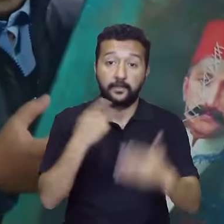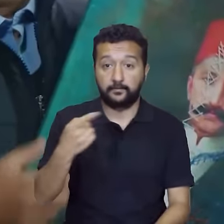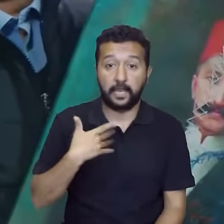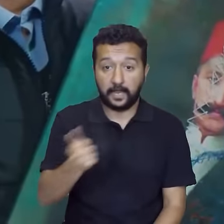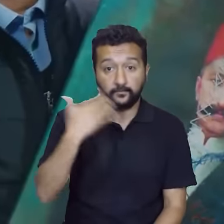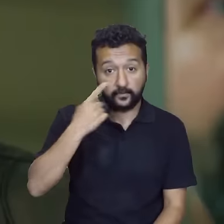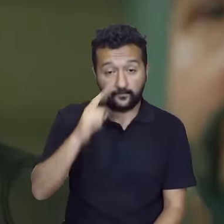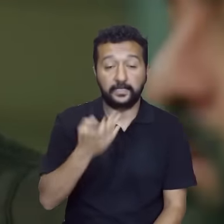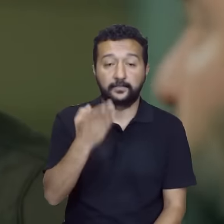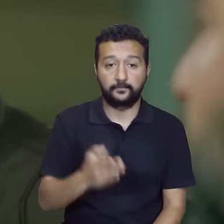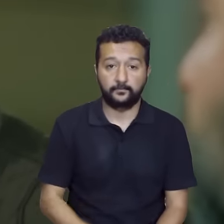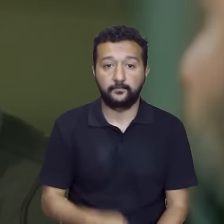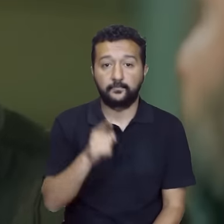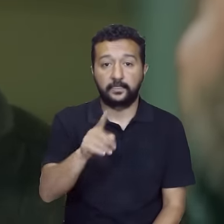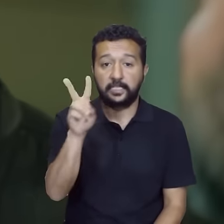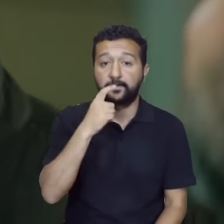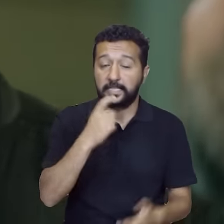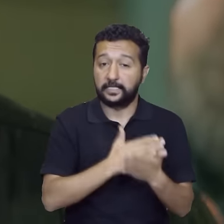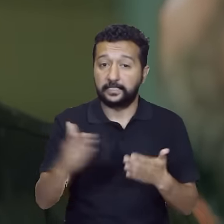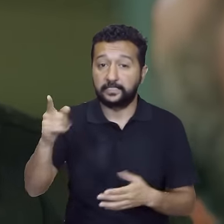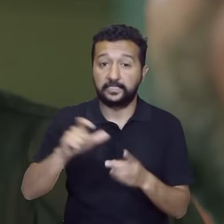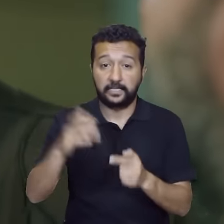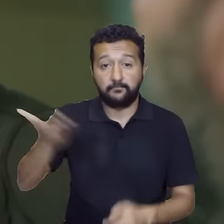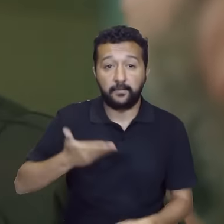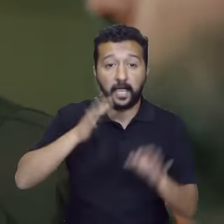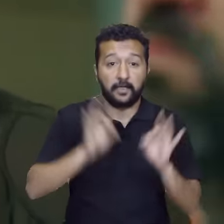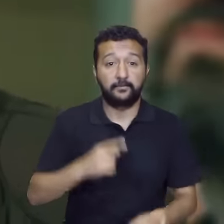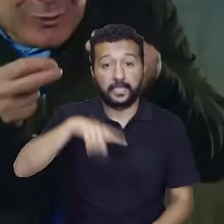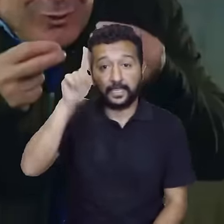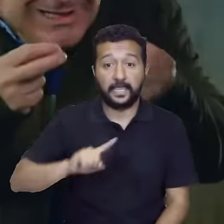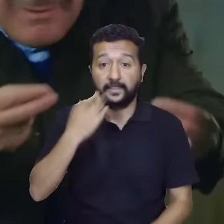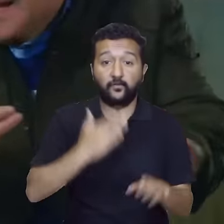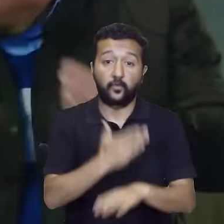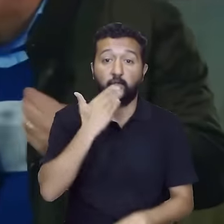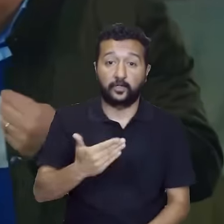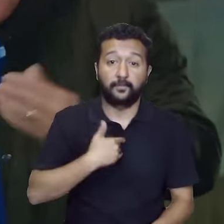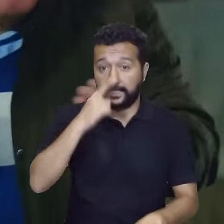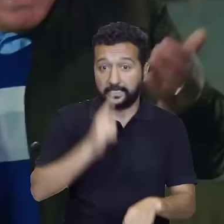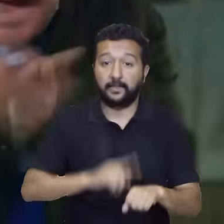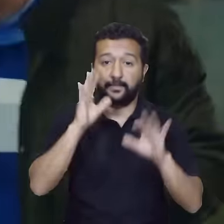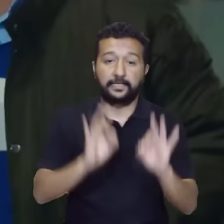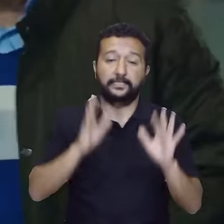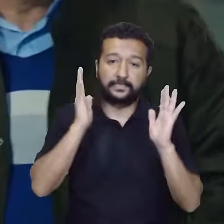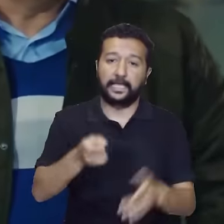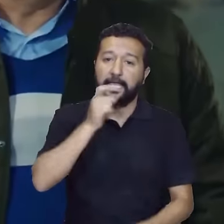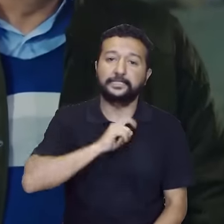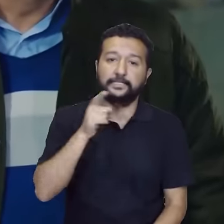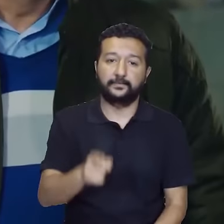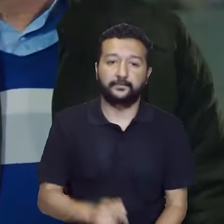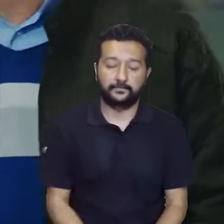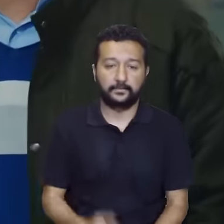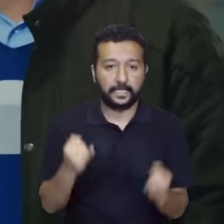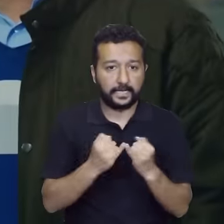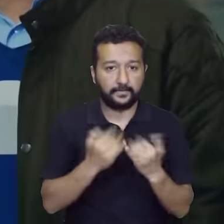Ben aldıktan sonra fark ettim. Ulan oğlum, 20 yıldır şu Şener'in kazığını yerim. Herif ilk defa doğru söyledi ve ben inanmadım, iyi mi? Ah ulan ya.